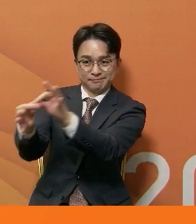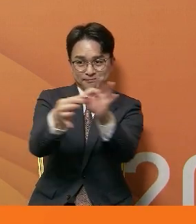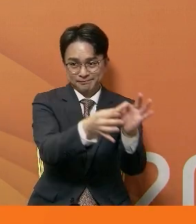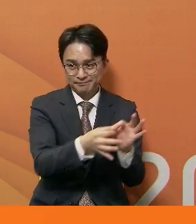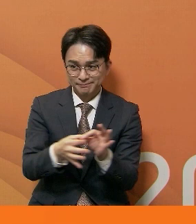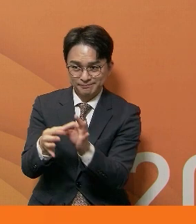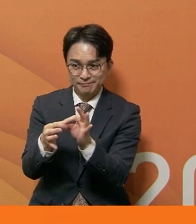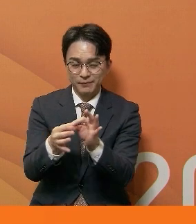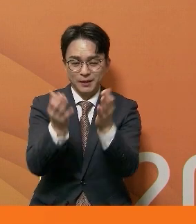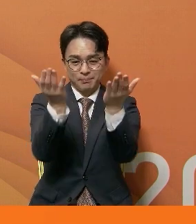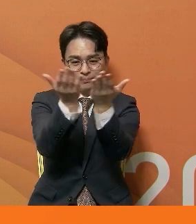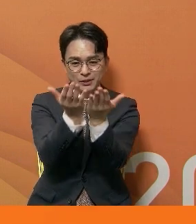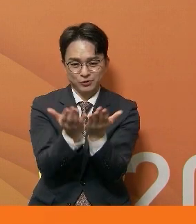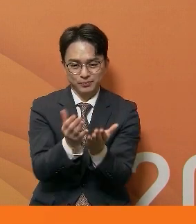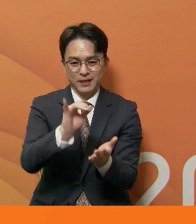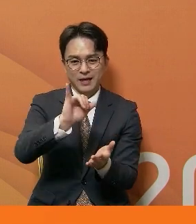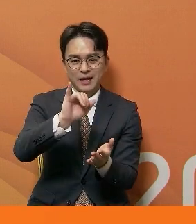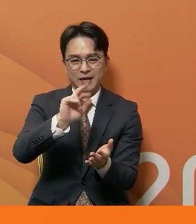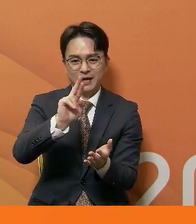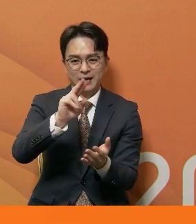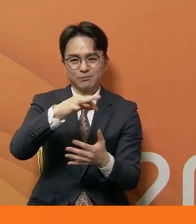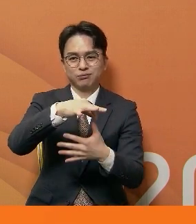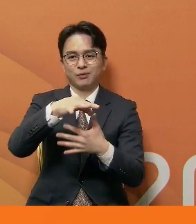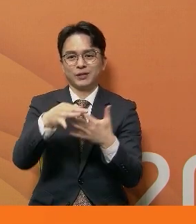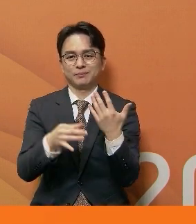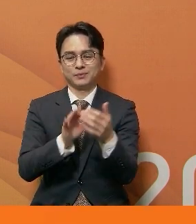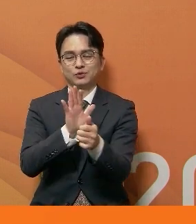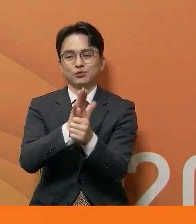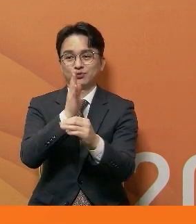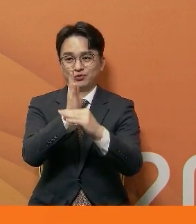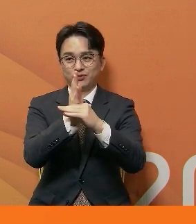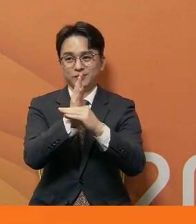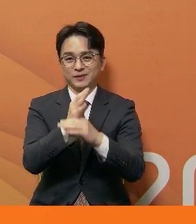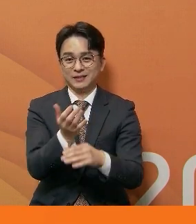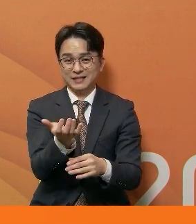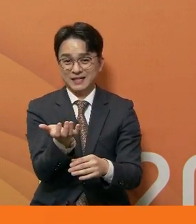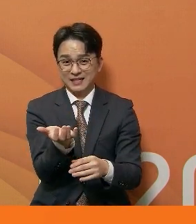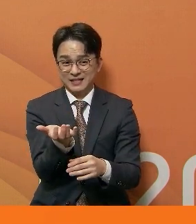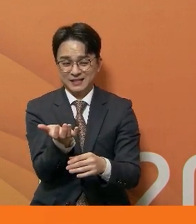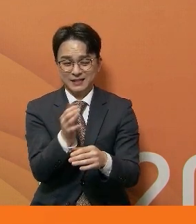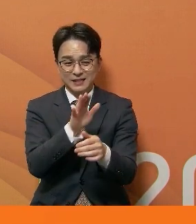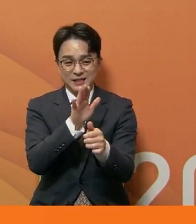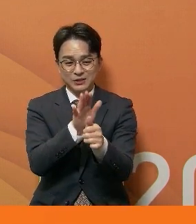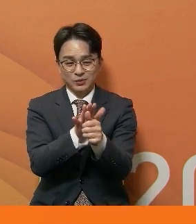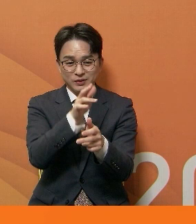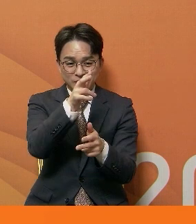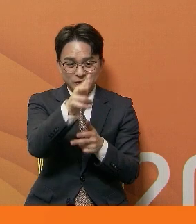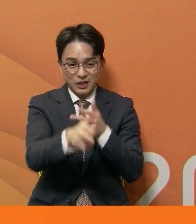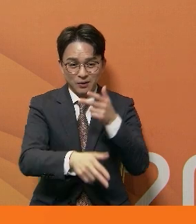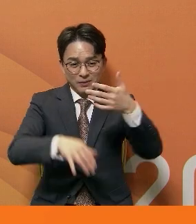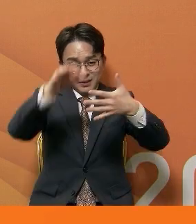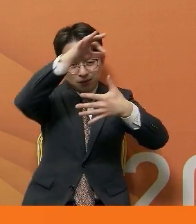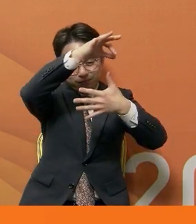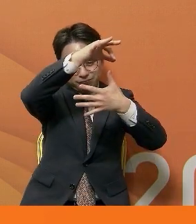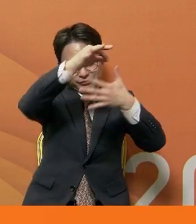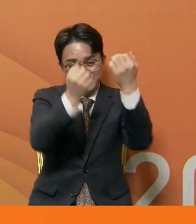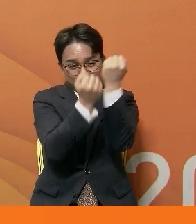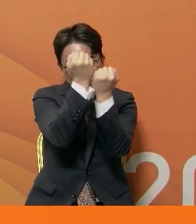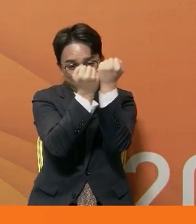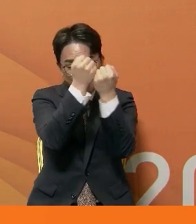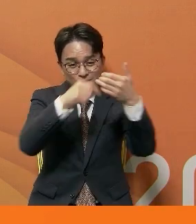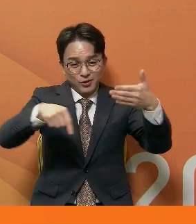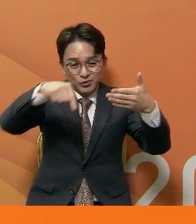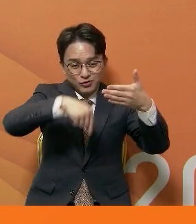운영을 합니다 전반부에 저희 그 제작지원 사업 설명을 들으실 때 ir이라든지 데모데이 그런